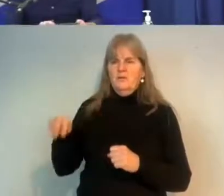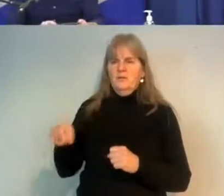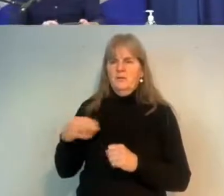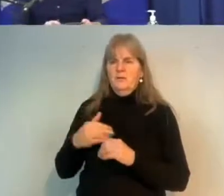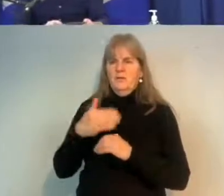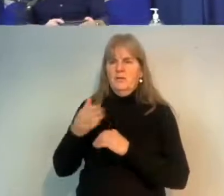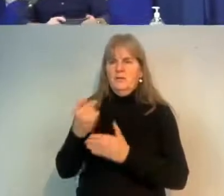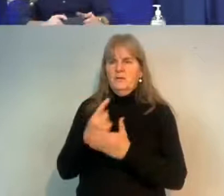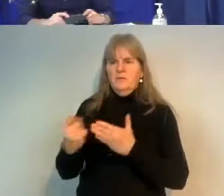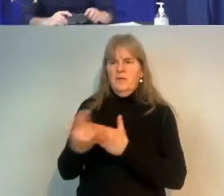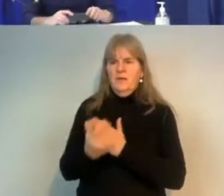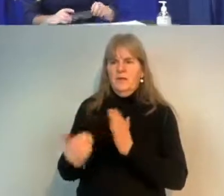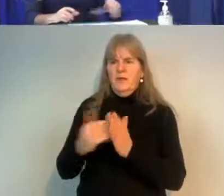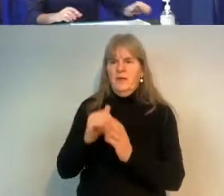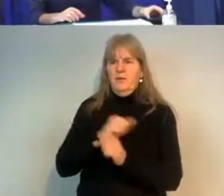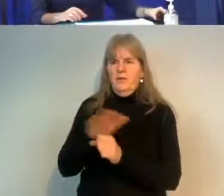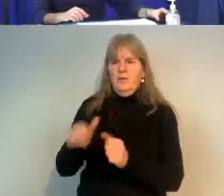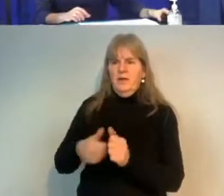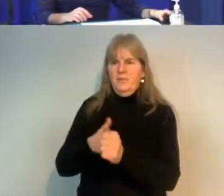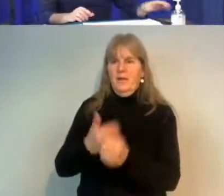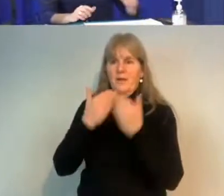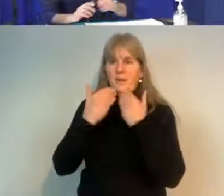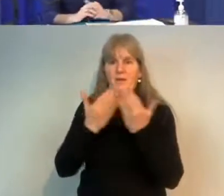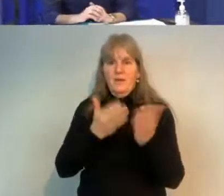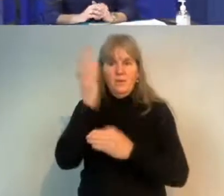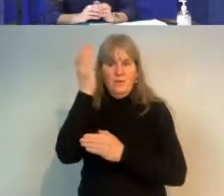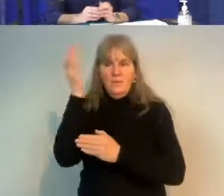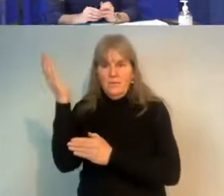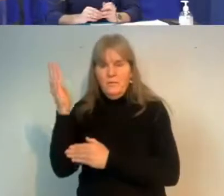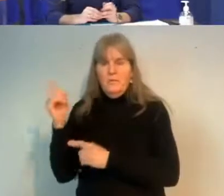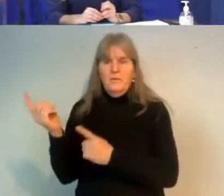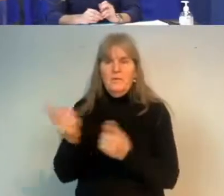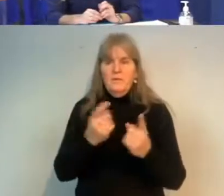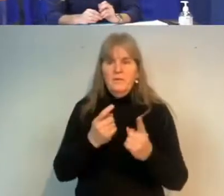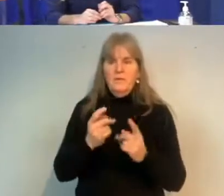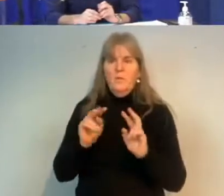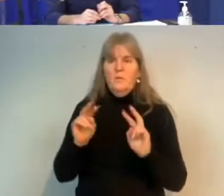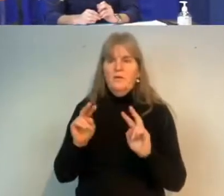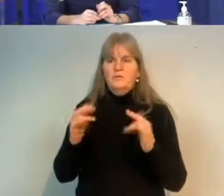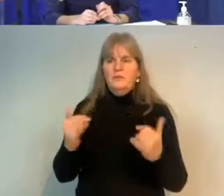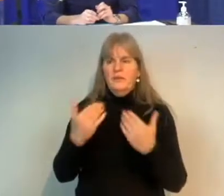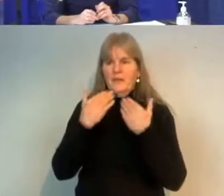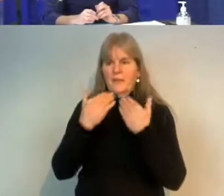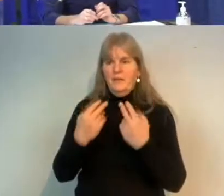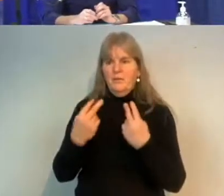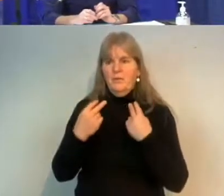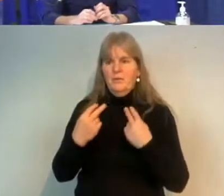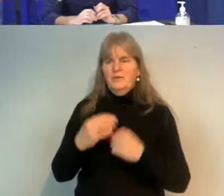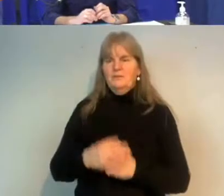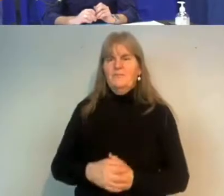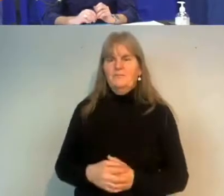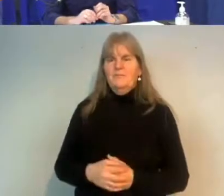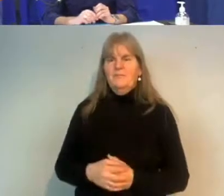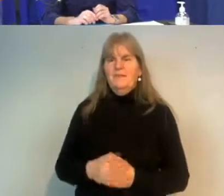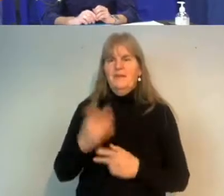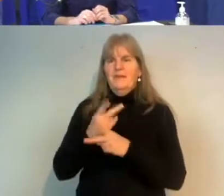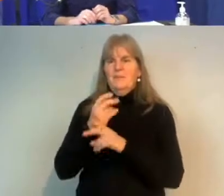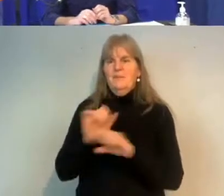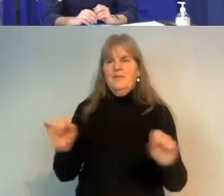week. Thank you again to our speakers, the media, and everyone who tuned in to watch live over Facebook. Stay safe, everyone.